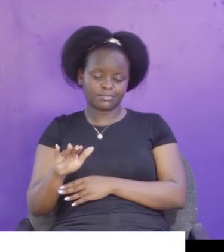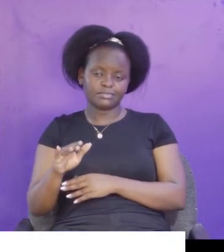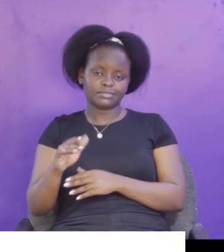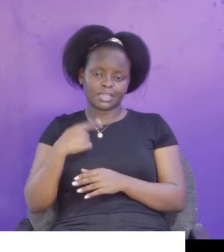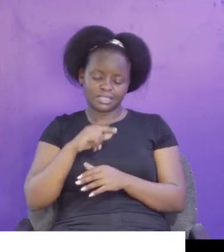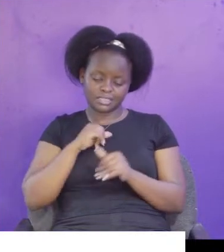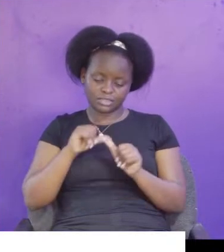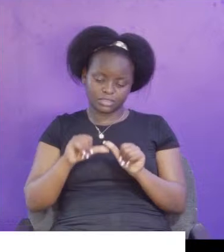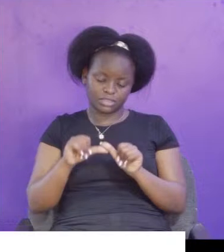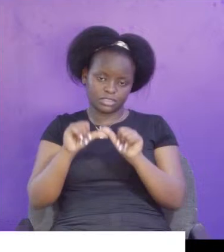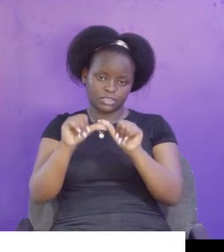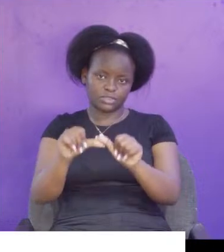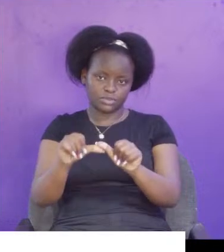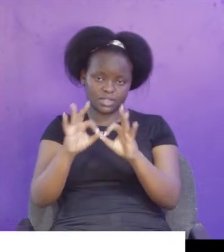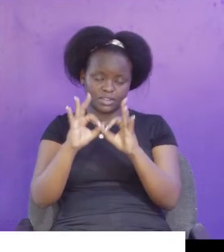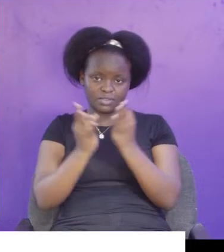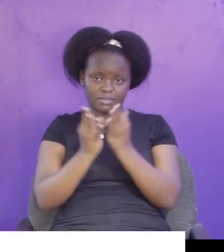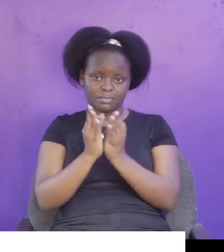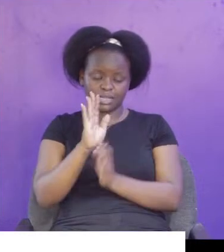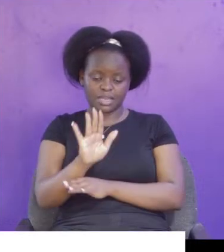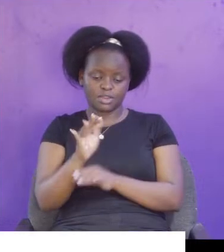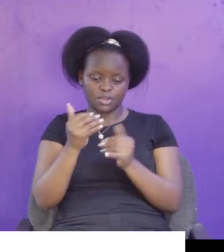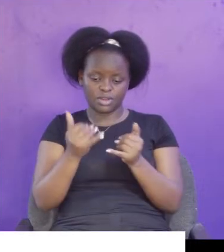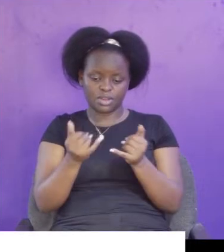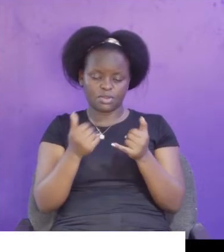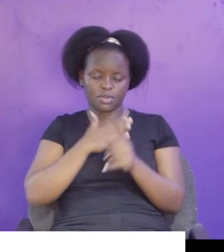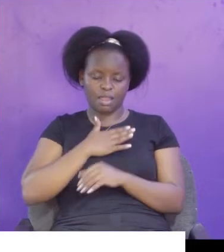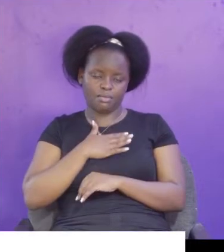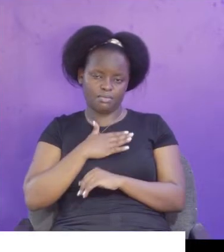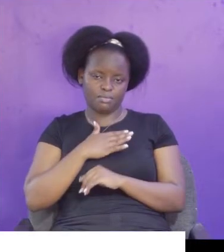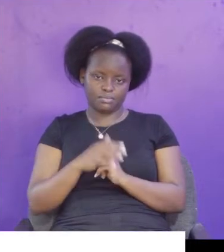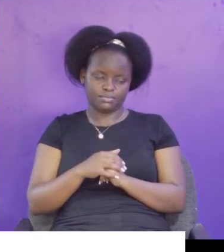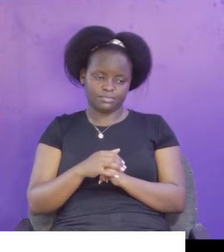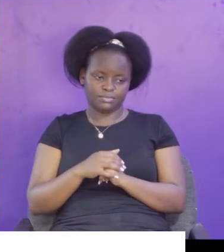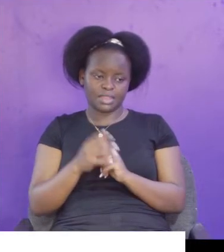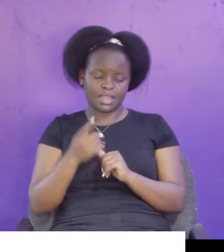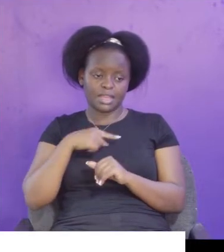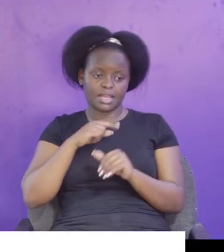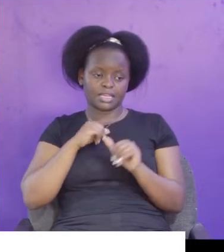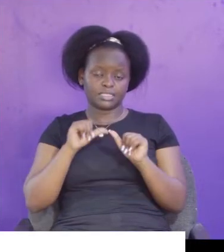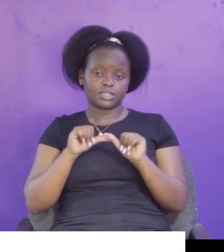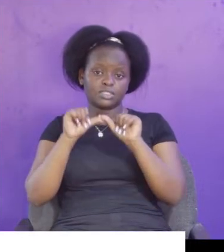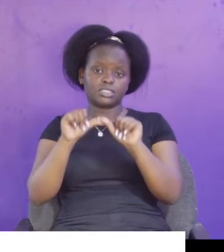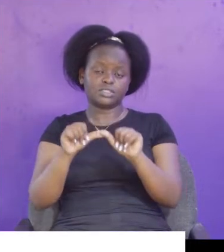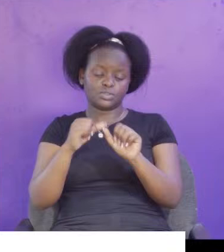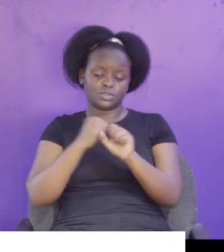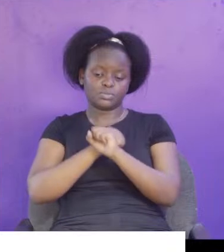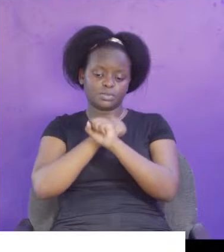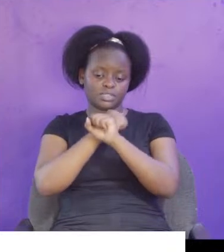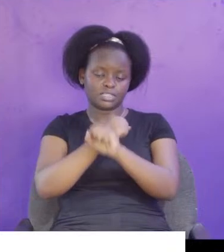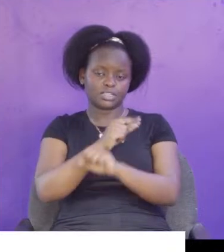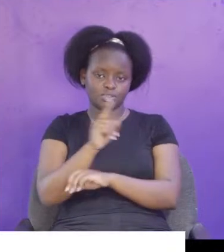familia yako sasa imekuwa yetu, na tutaendelea kuwalinda na kuwachunga